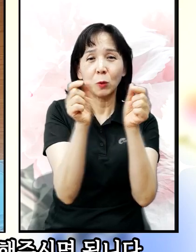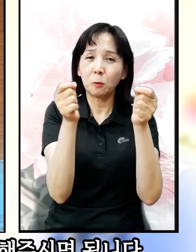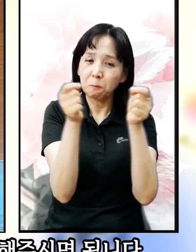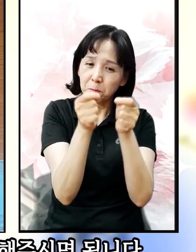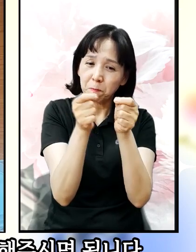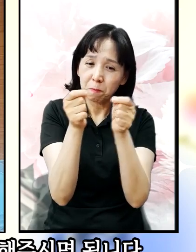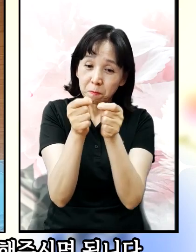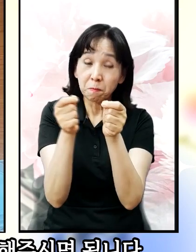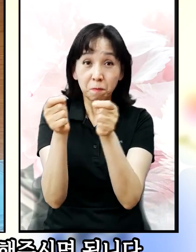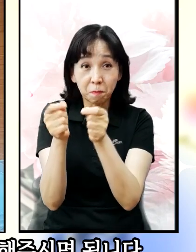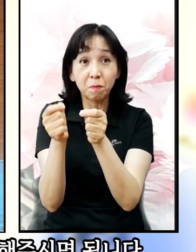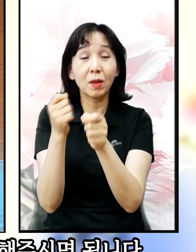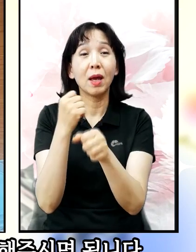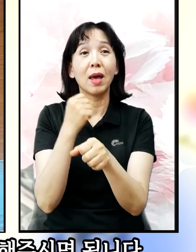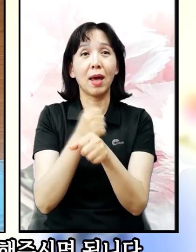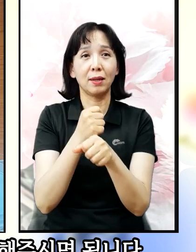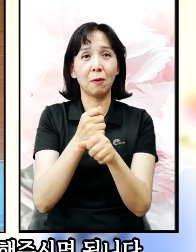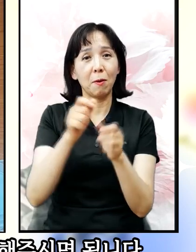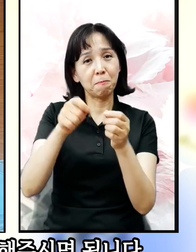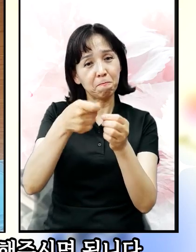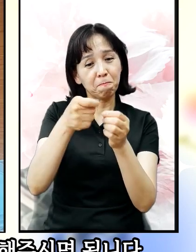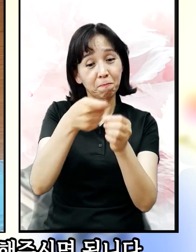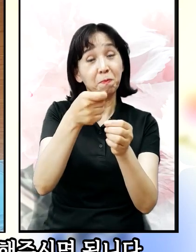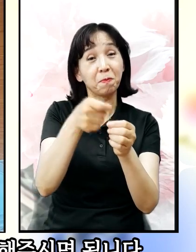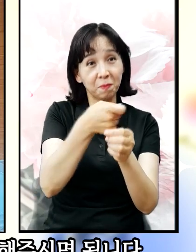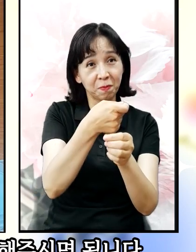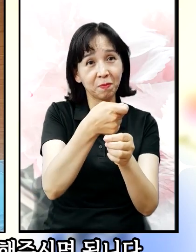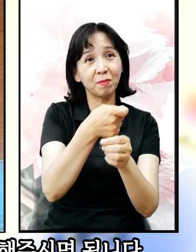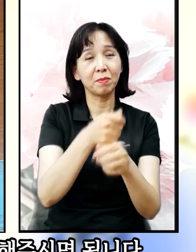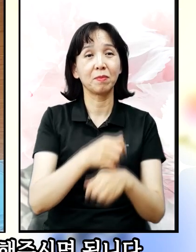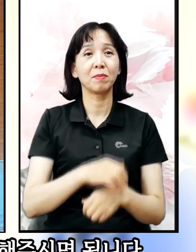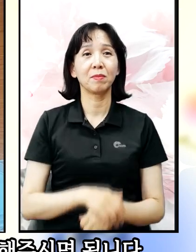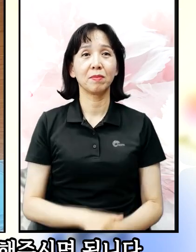약간 좀 촘촘하게 해서 홈질을